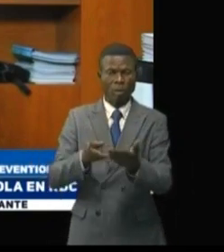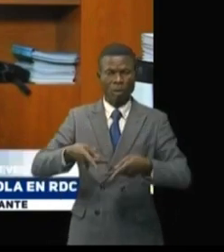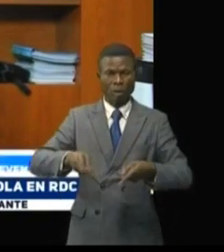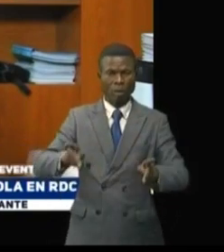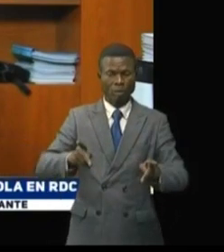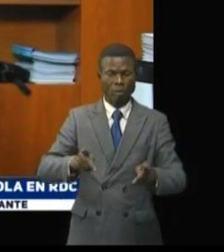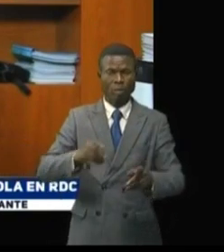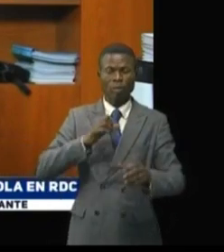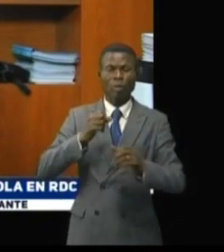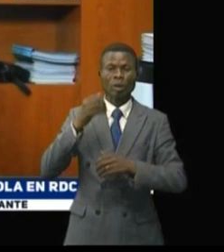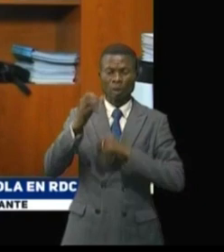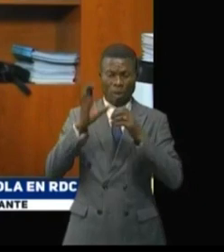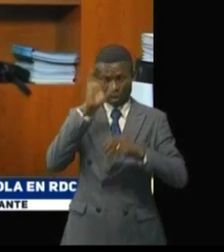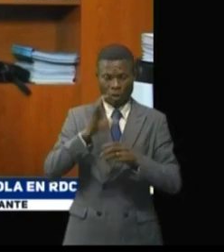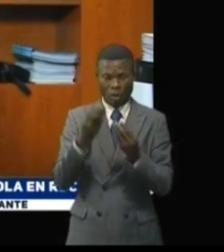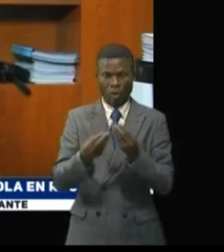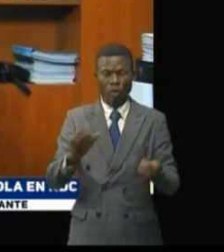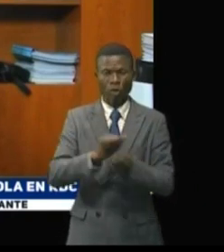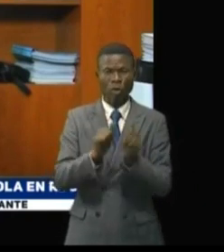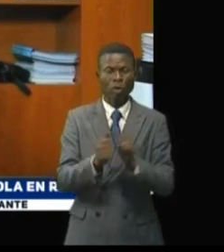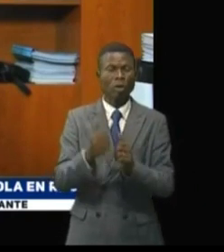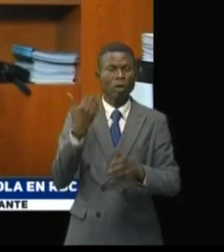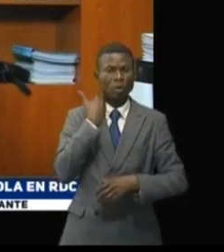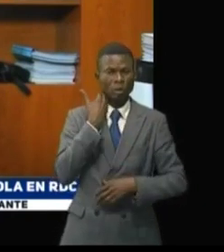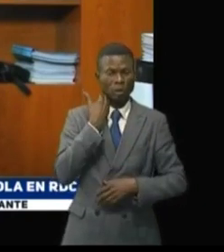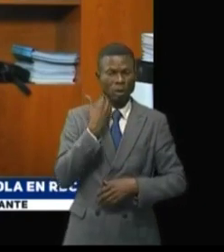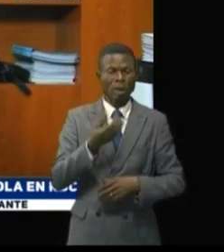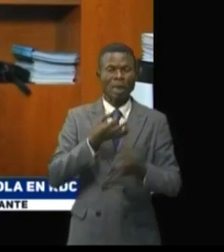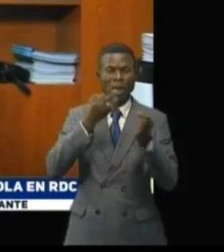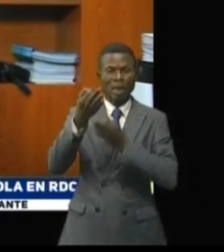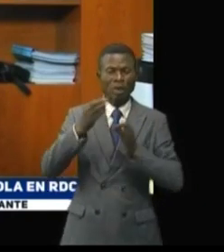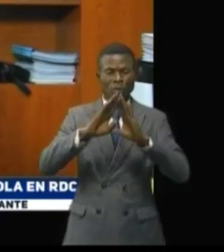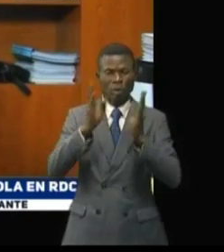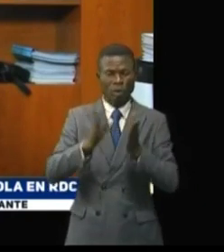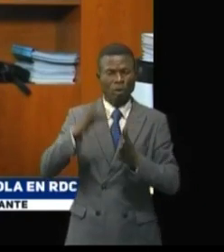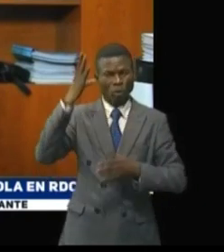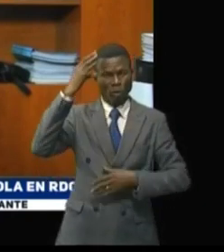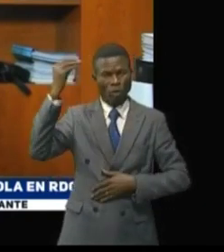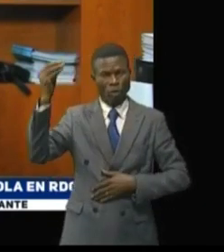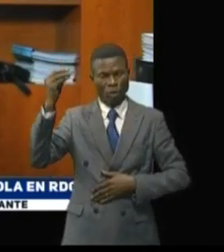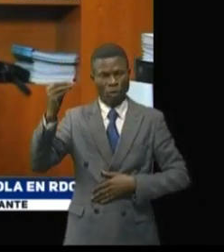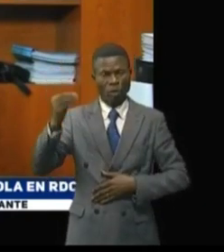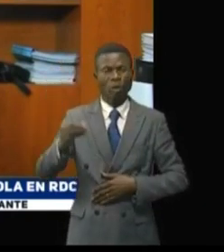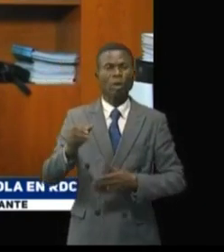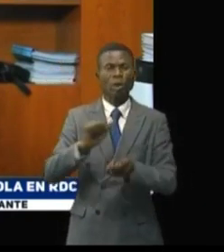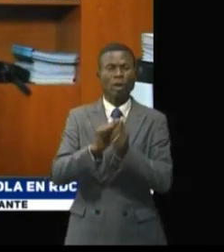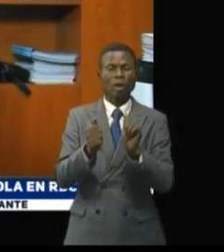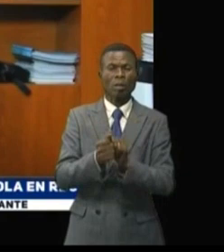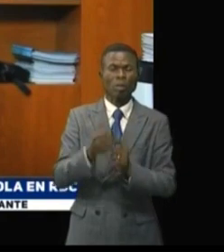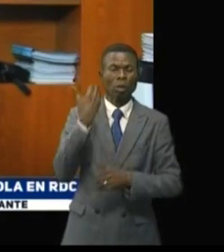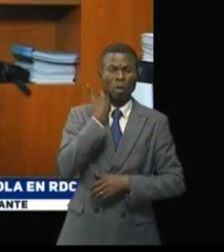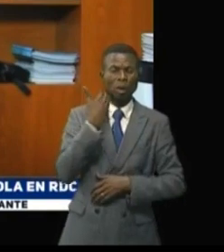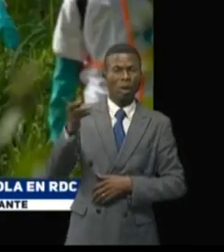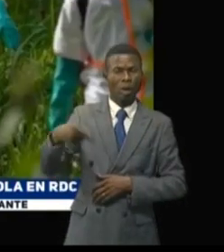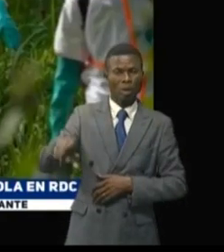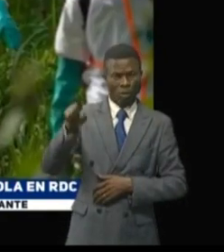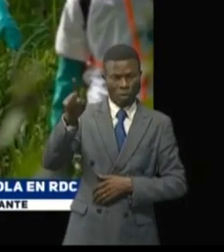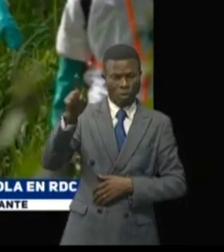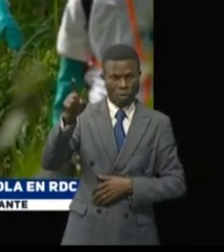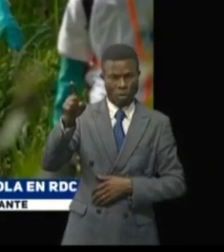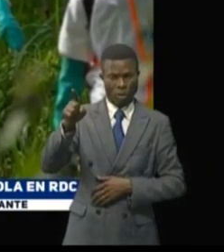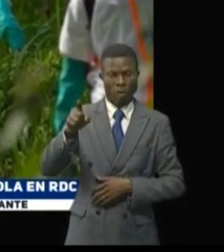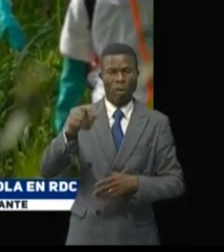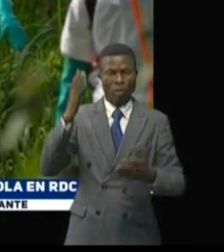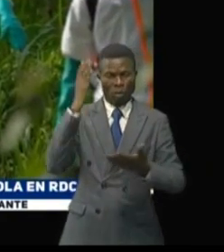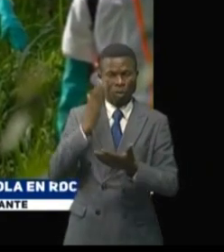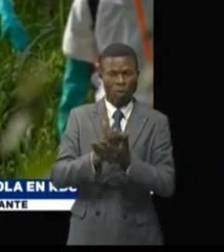contre la maladie, à apporter toute l'expertise technique nécessaire à l'équipe provinciale et aux équipes locales dans la lutte contre